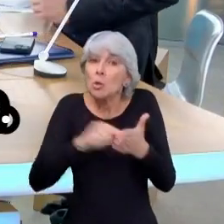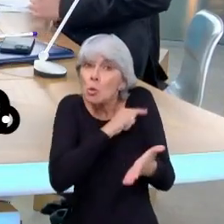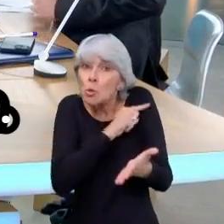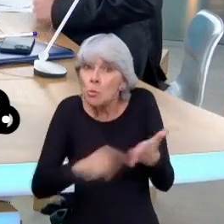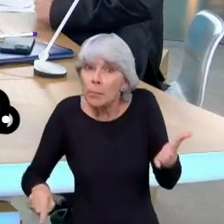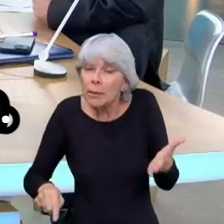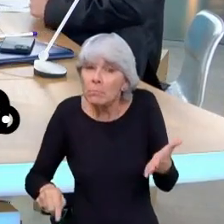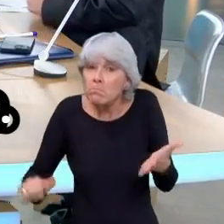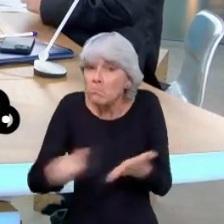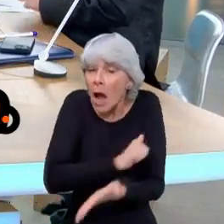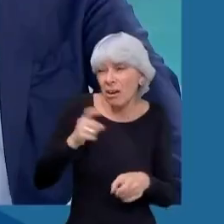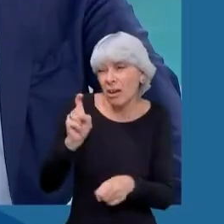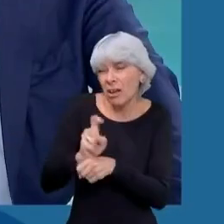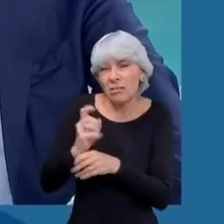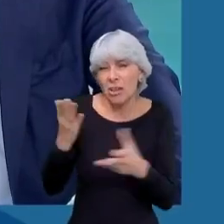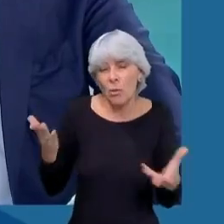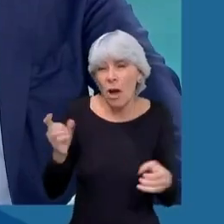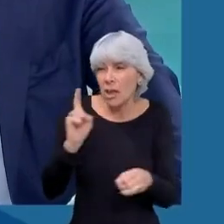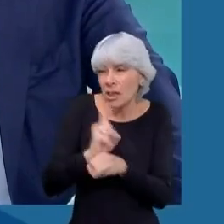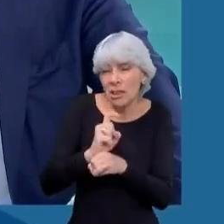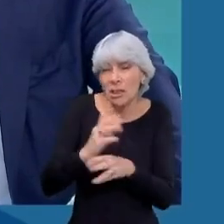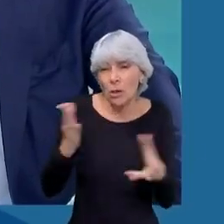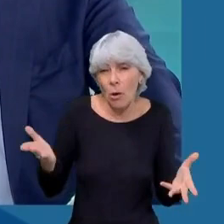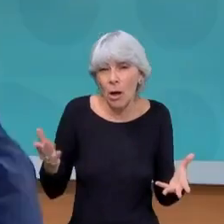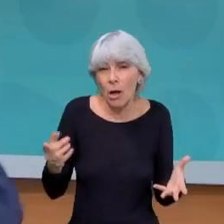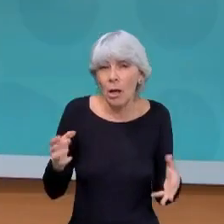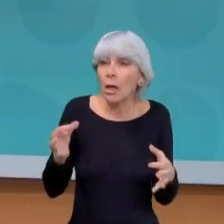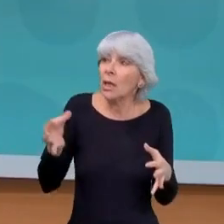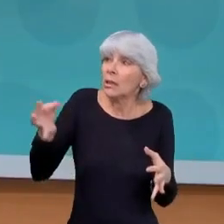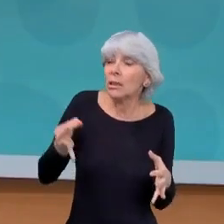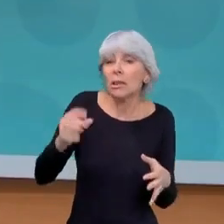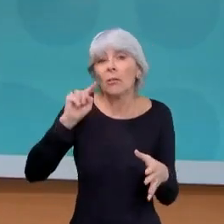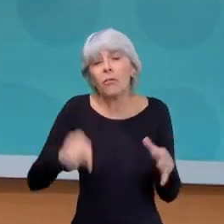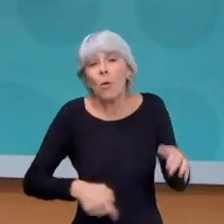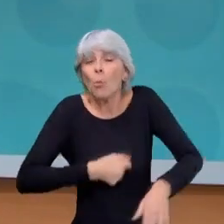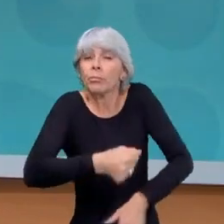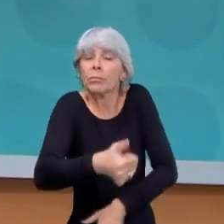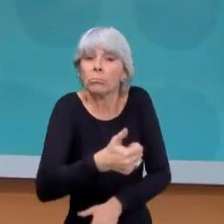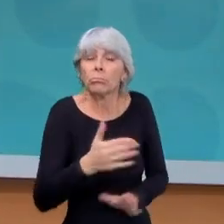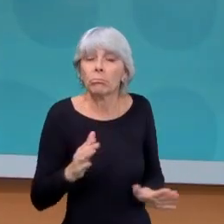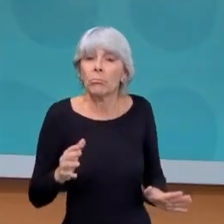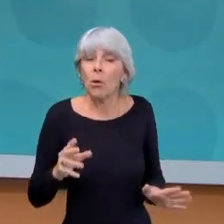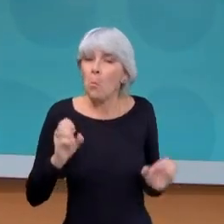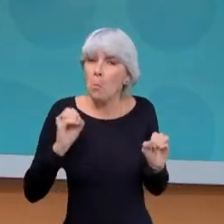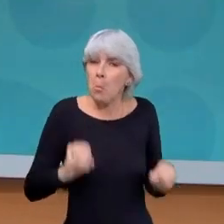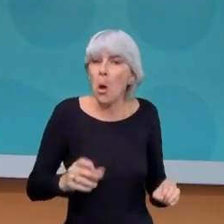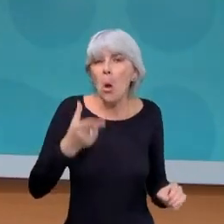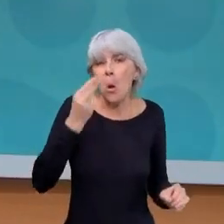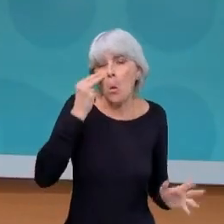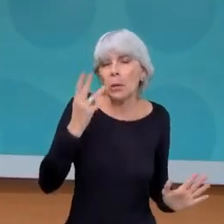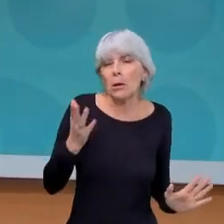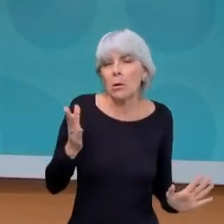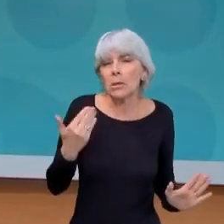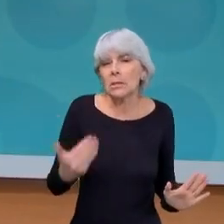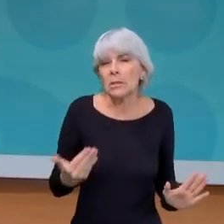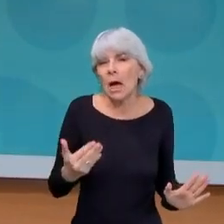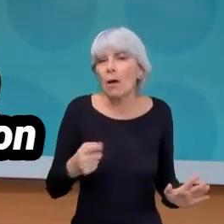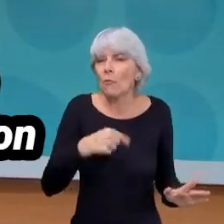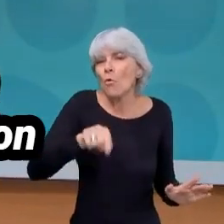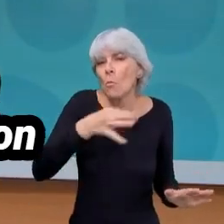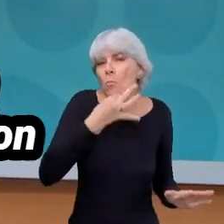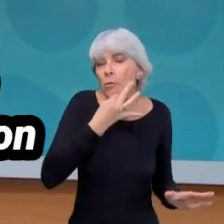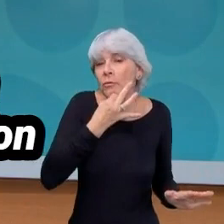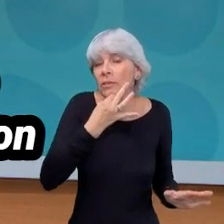supprimer, barrer d'un tréssat ne résoudra en rien le problème. Ce que je vous reproche, fait, ce'est pas de dire qu'il faut les renvoyer dans le discours.'est entendable. Et d'ailleurs, vous en profitez bien. Et tout le monde l'entend.